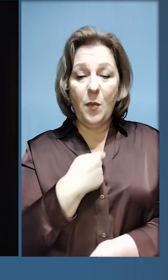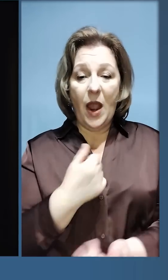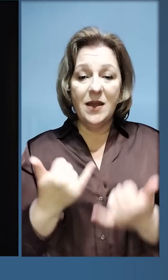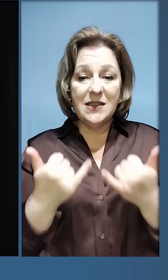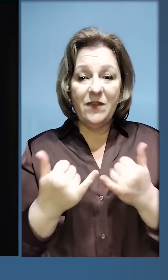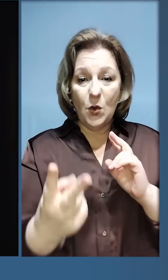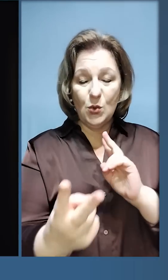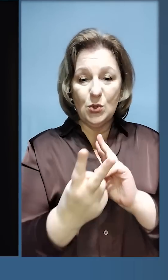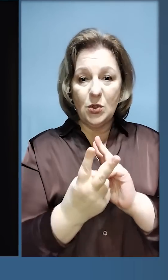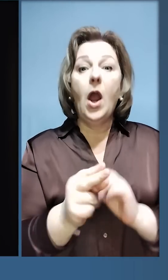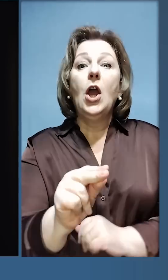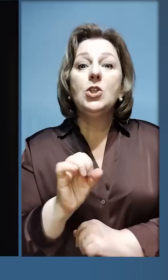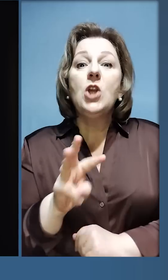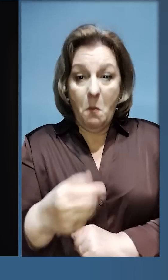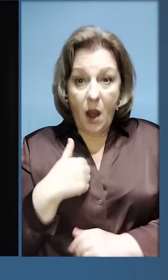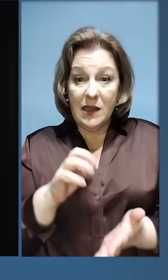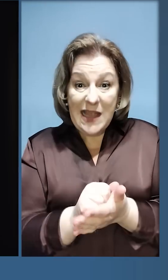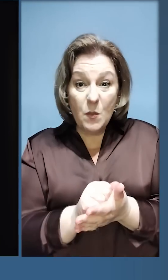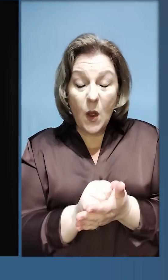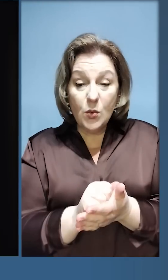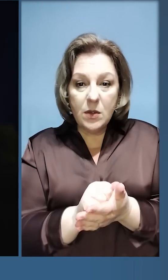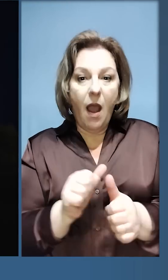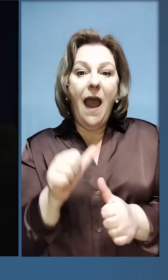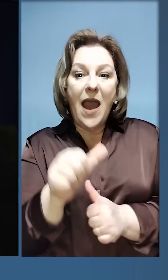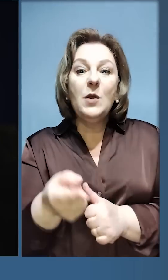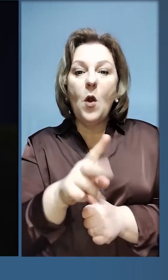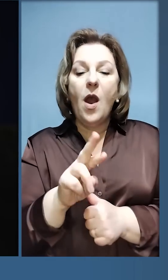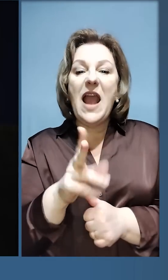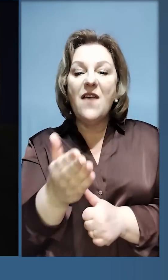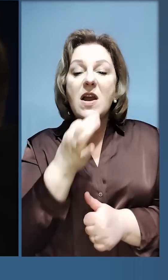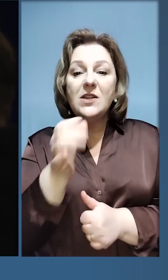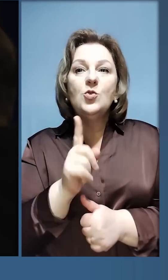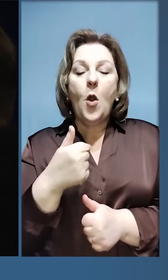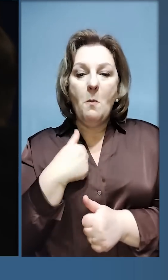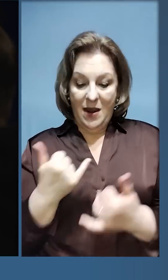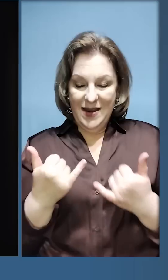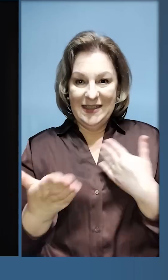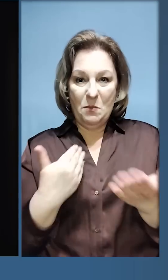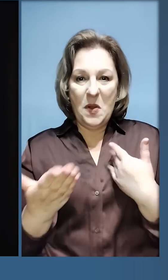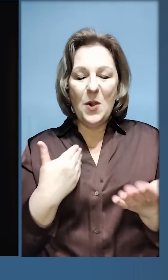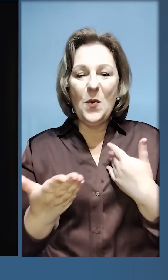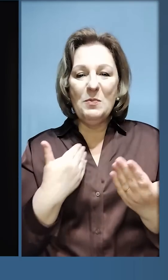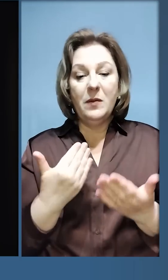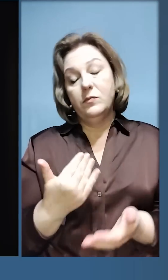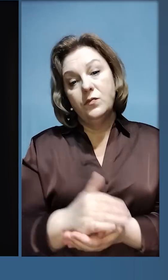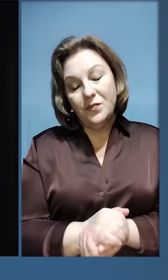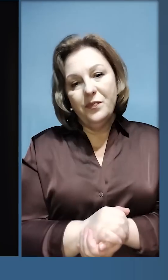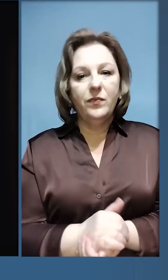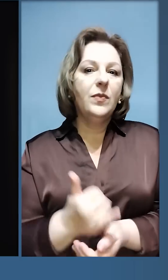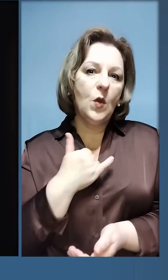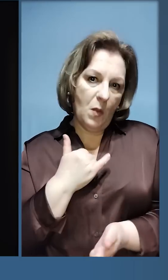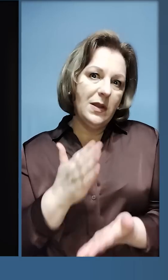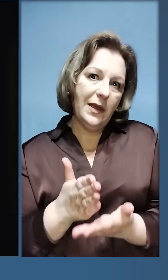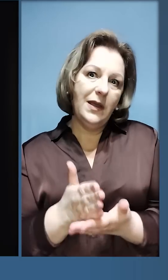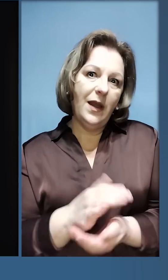запитання сьогоднішньої нашої зустрічі. Чим я займаюсь? Окрім того, як ви сказали, окрім того, що ми спілкуємося,